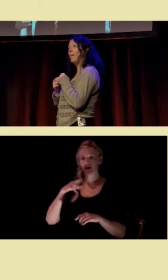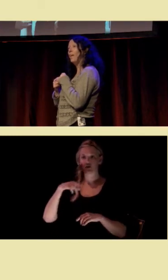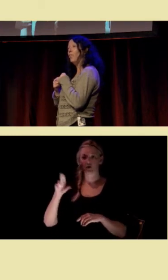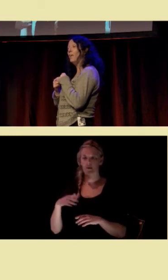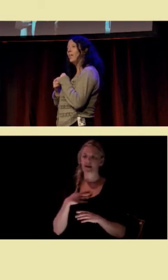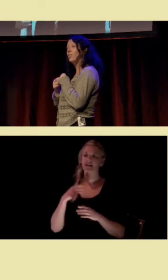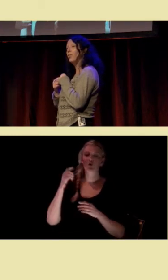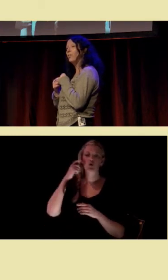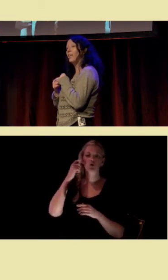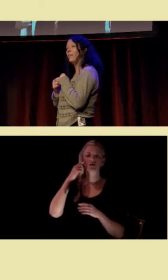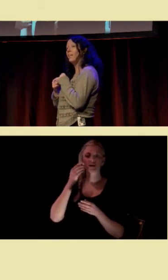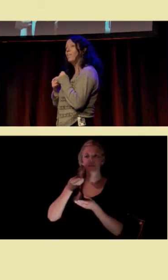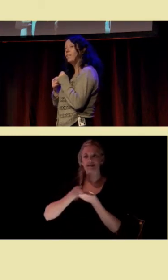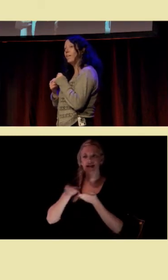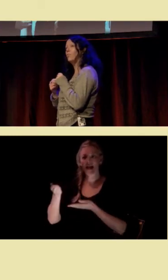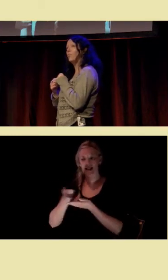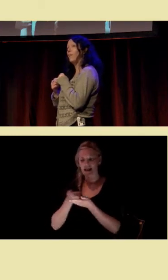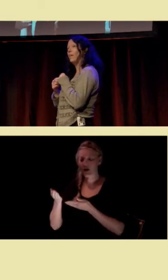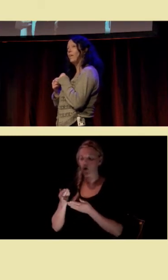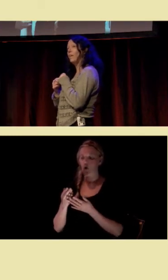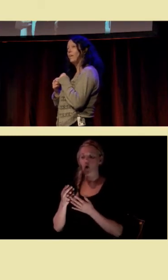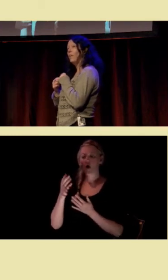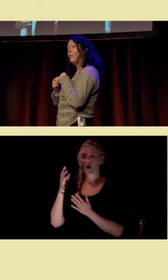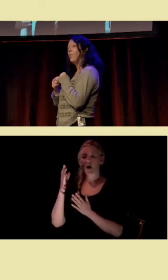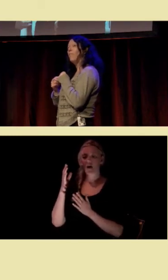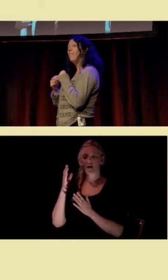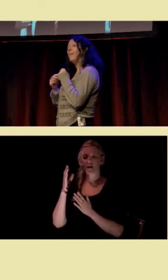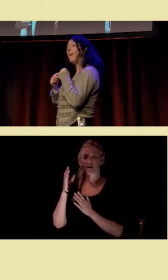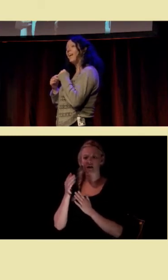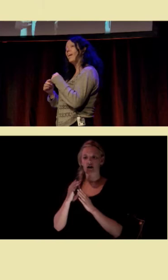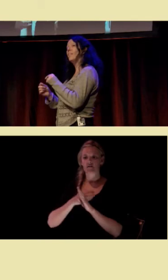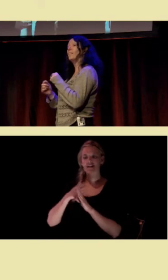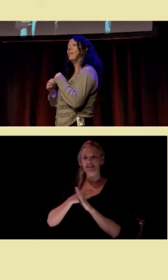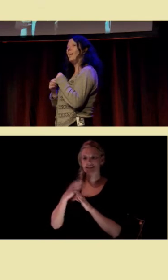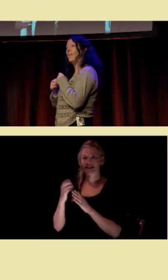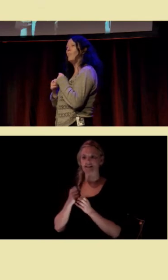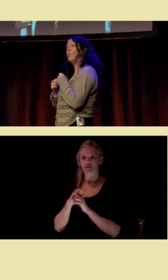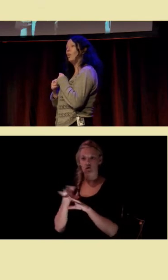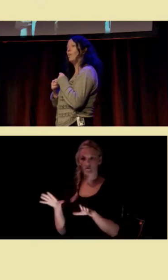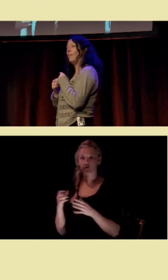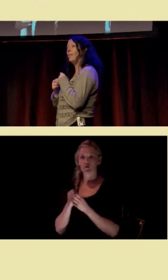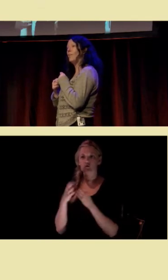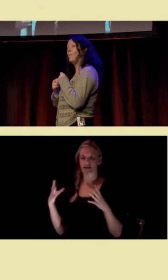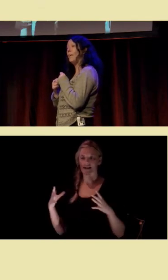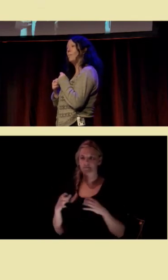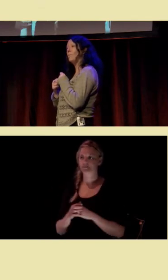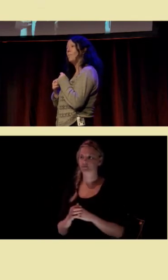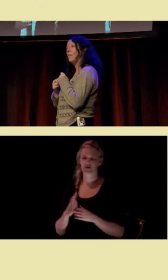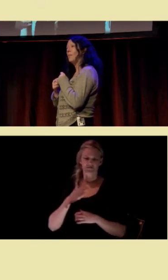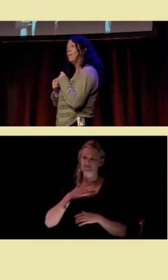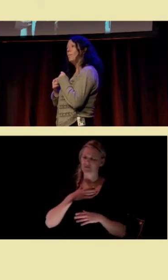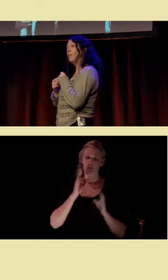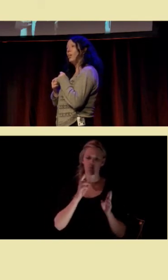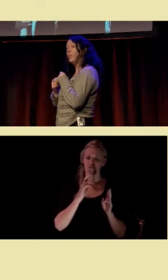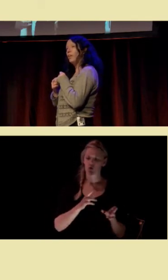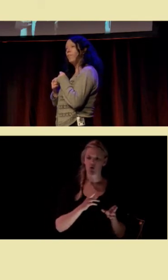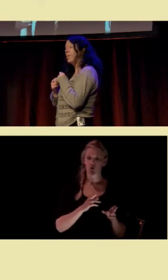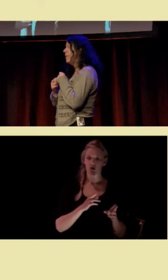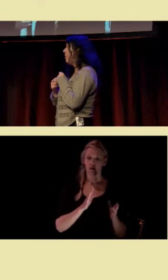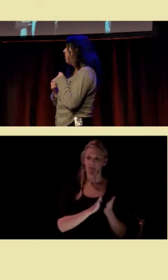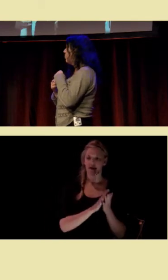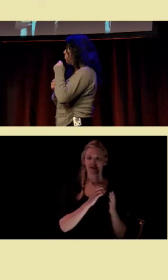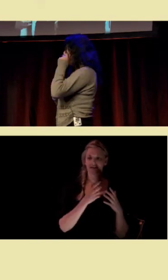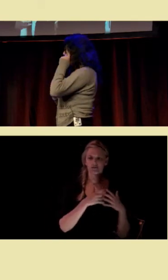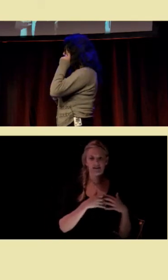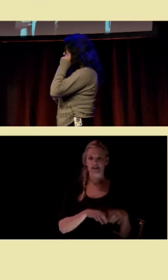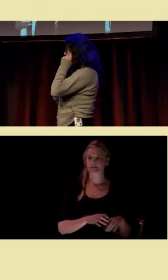det kunnskapsdeling, og lik så godt heter det kvalitetsutvikling. Og vi vil egentlig ikke at det skal het brukermedvirkninger mer. Blant